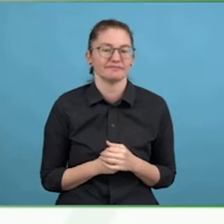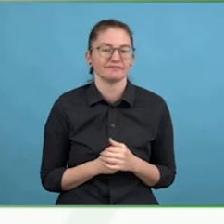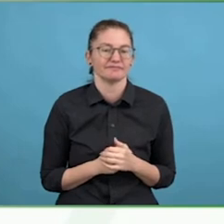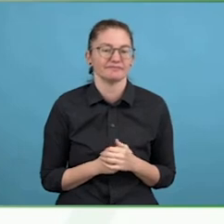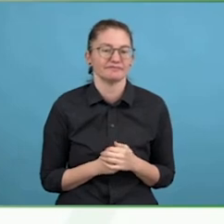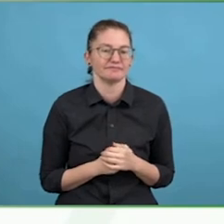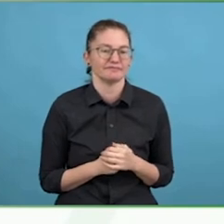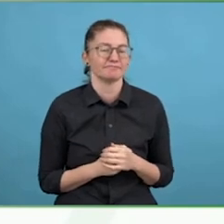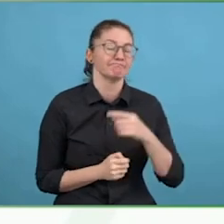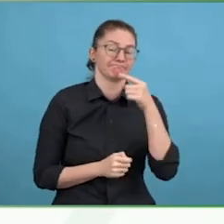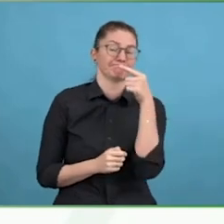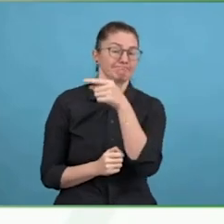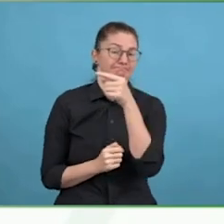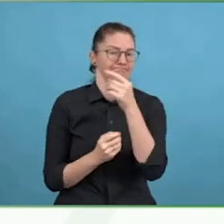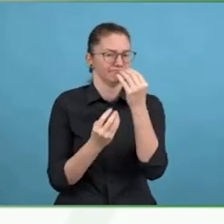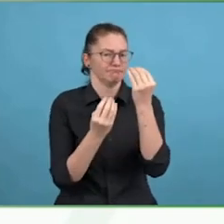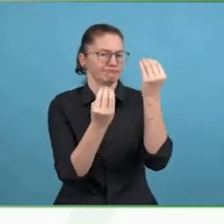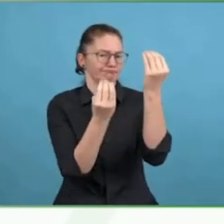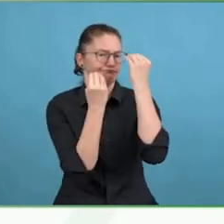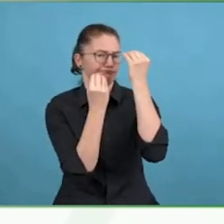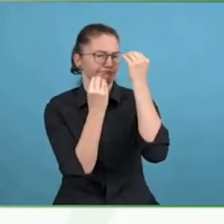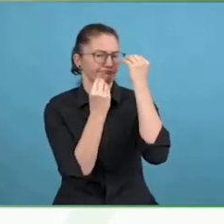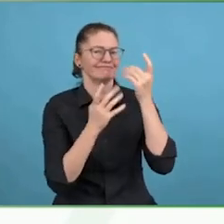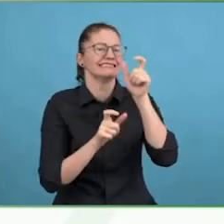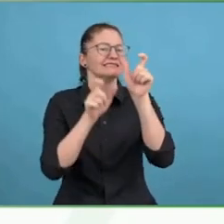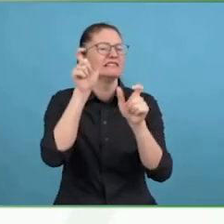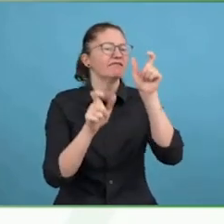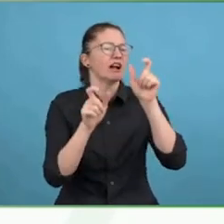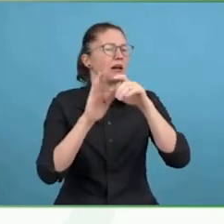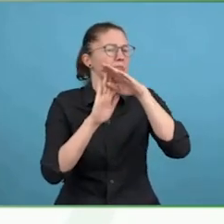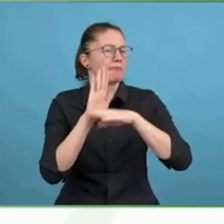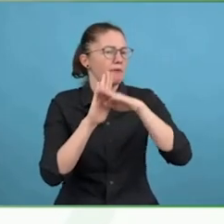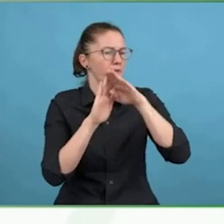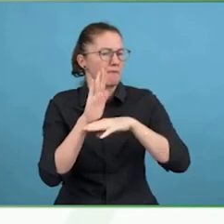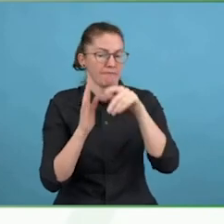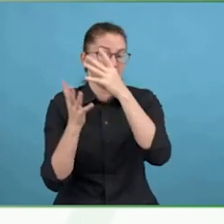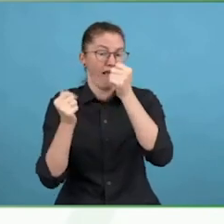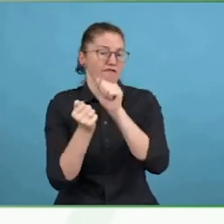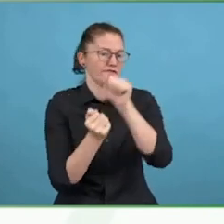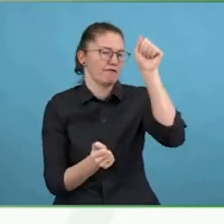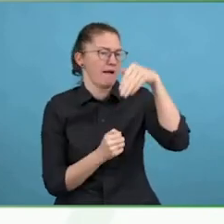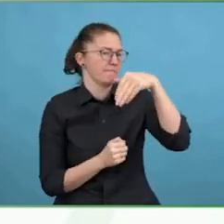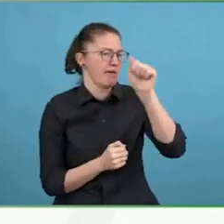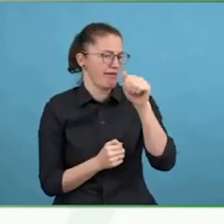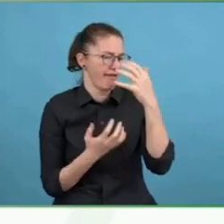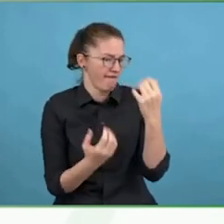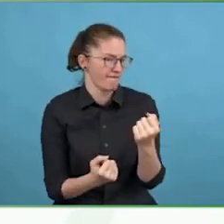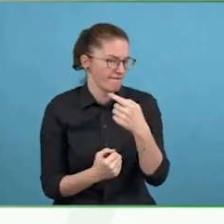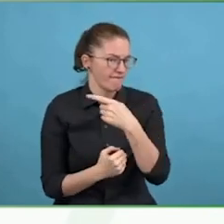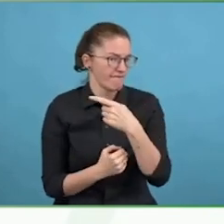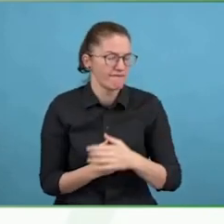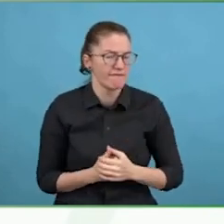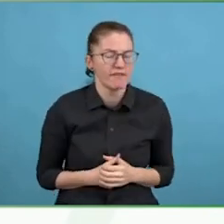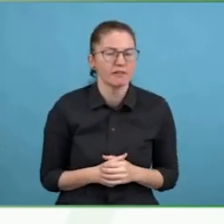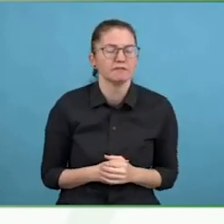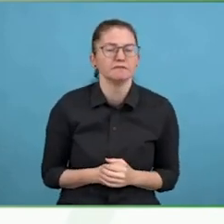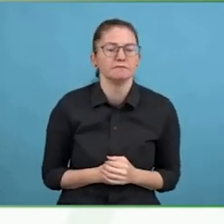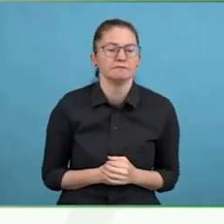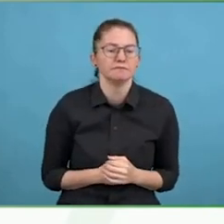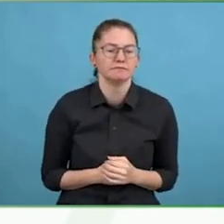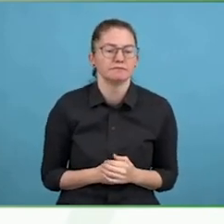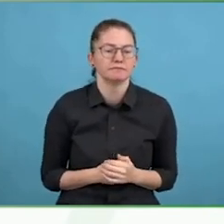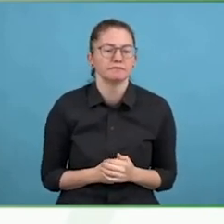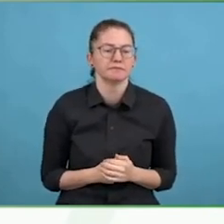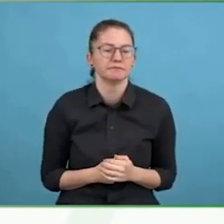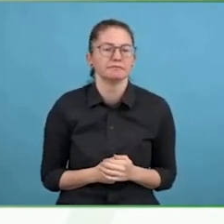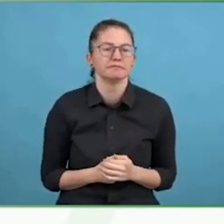باور در سال 2005 تأسیس شد. Bavar, which is we have to pronounce it like that,